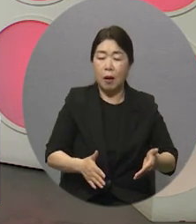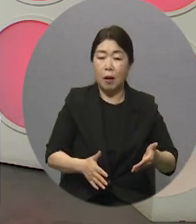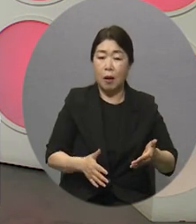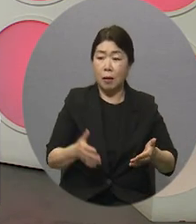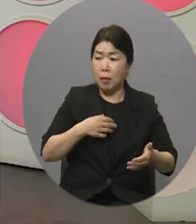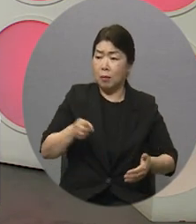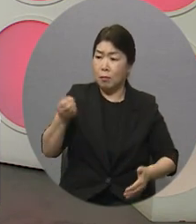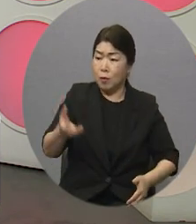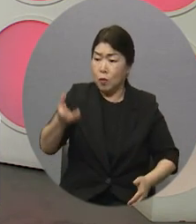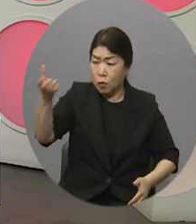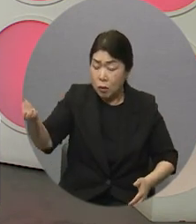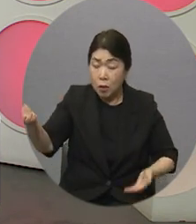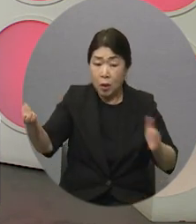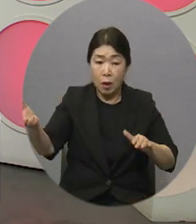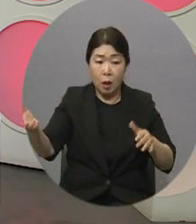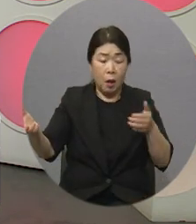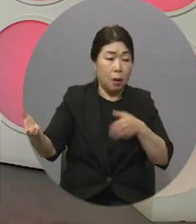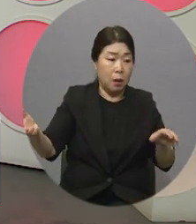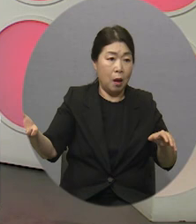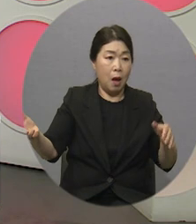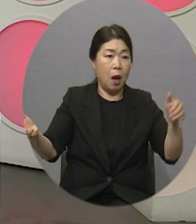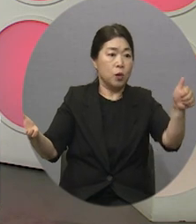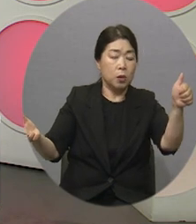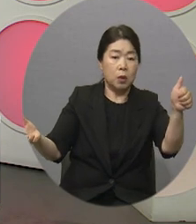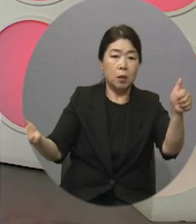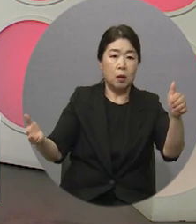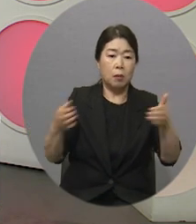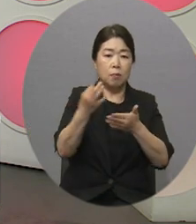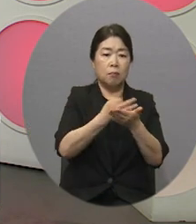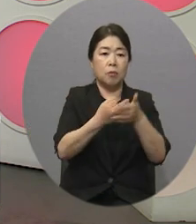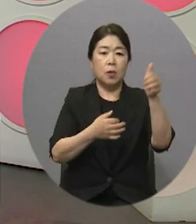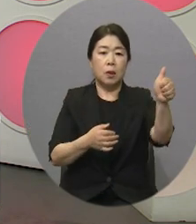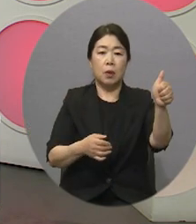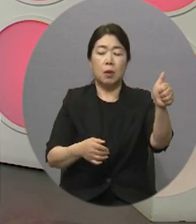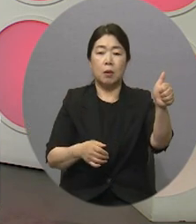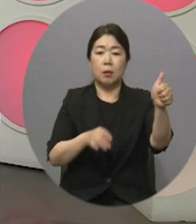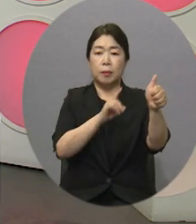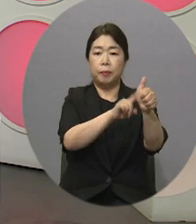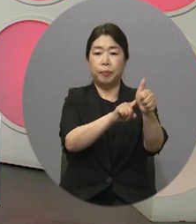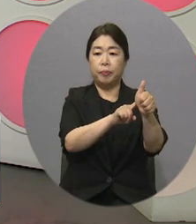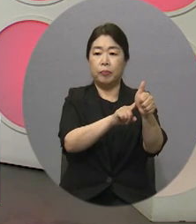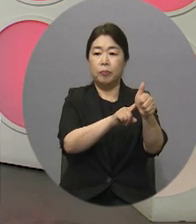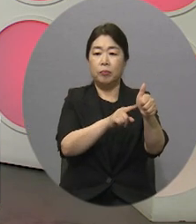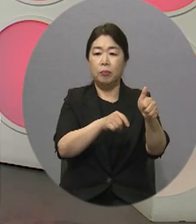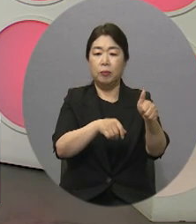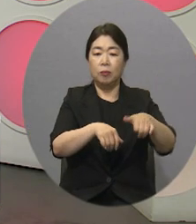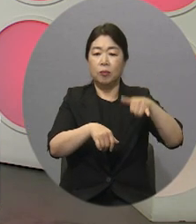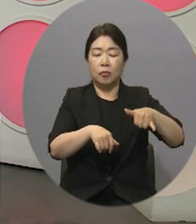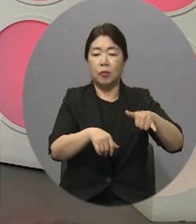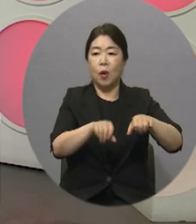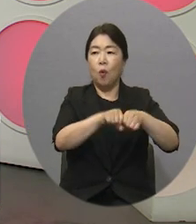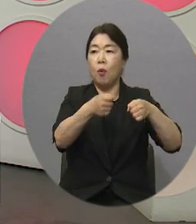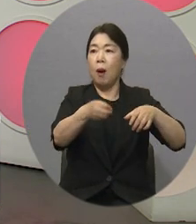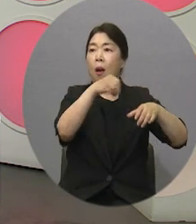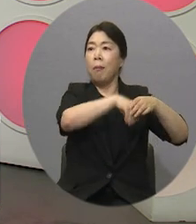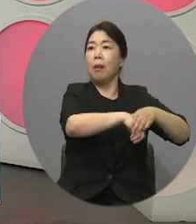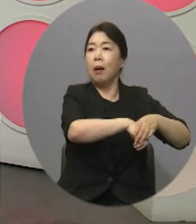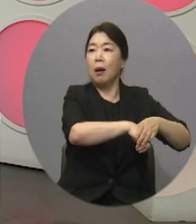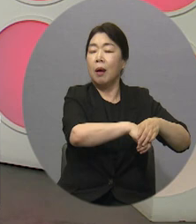계산하고 떠나려는데 아저씨가 제 봉지에 슬그머니 고구마를